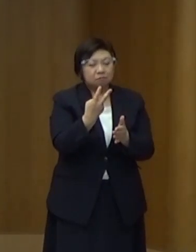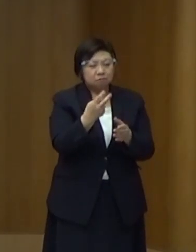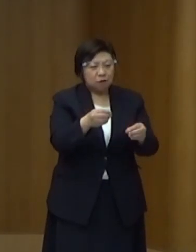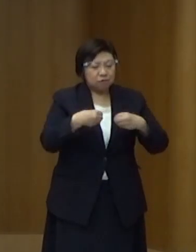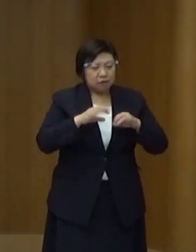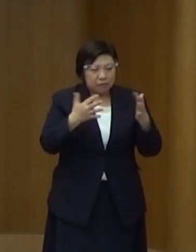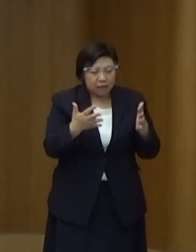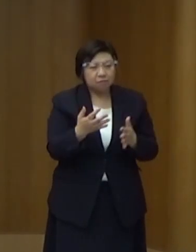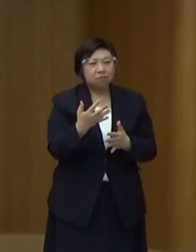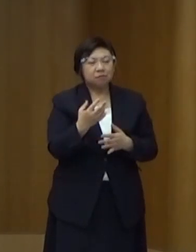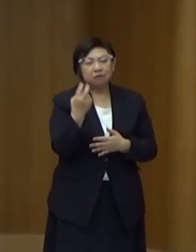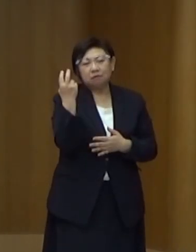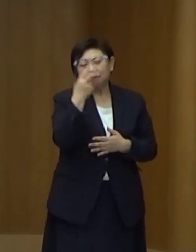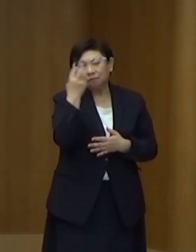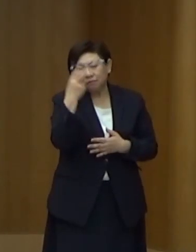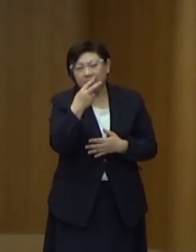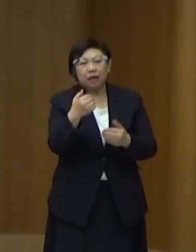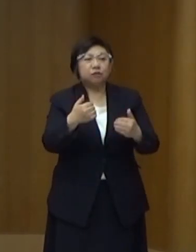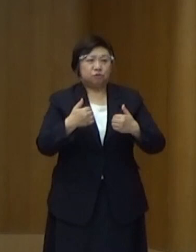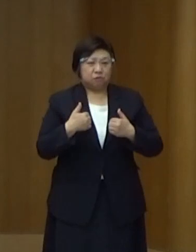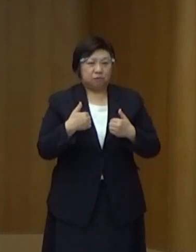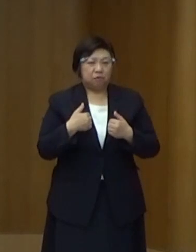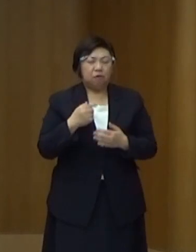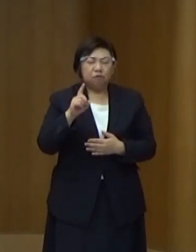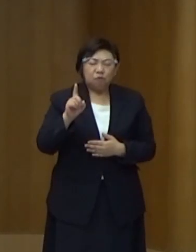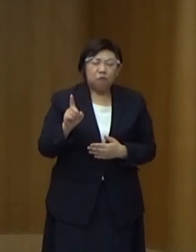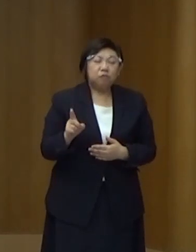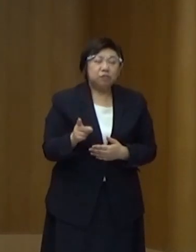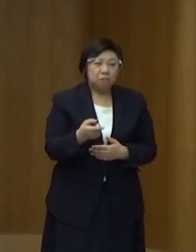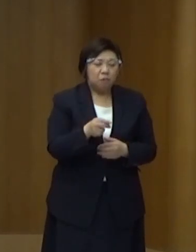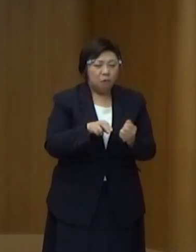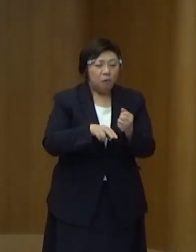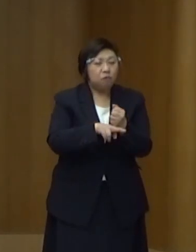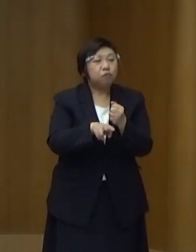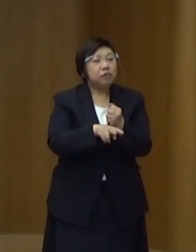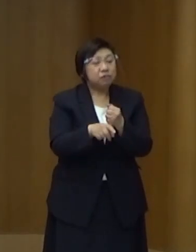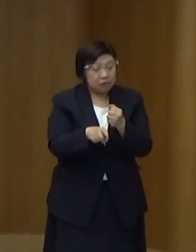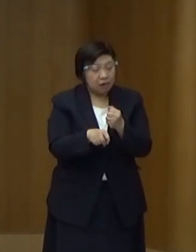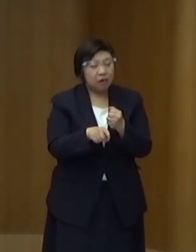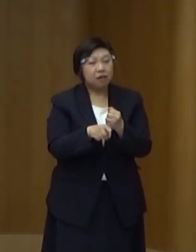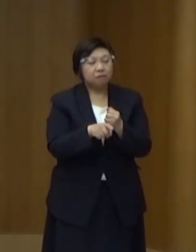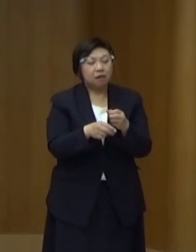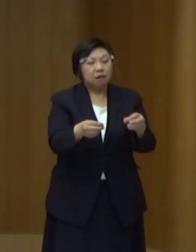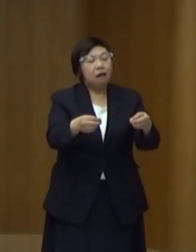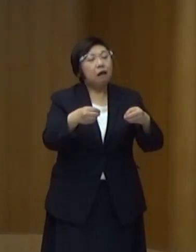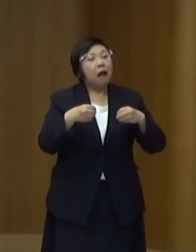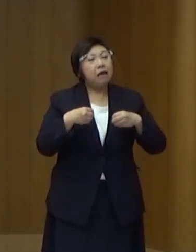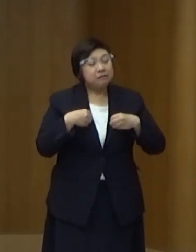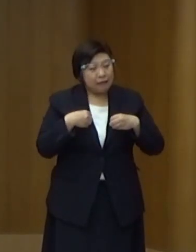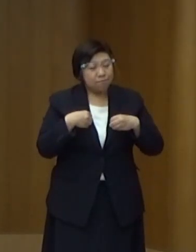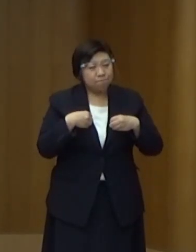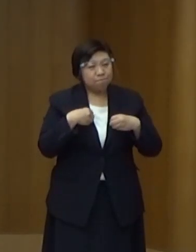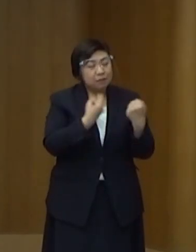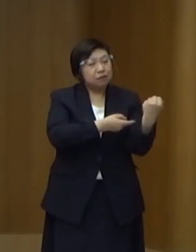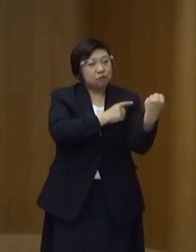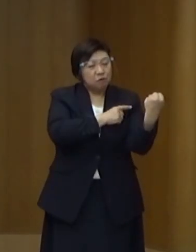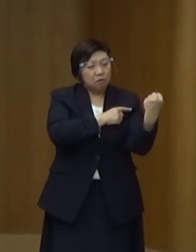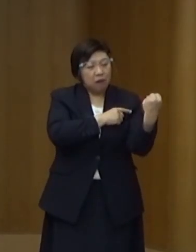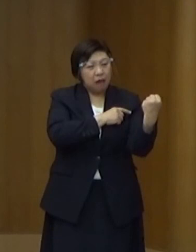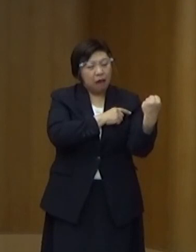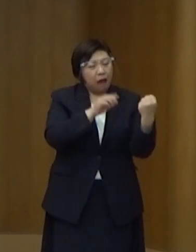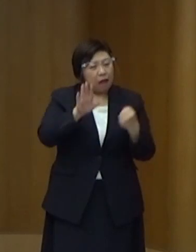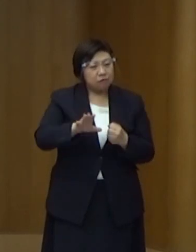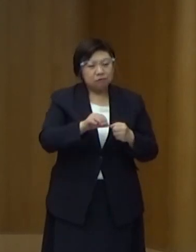須ということになっていますので、どうしてもこのウイルス量が、その感染をさせる能力がどうなっているのかということ